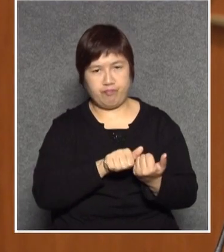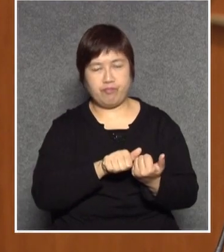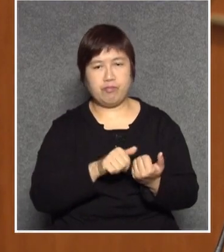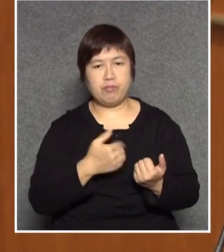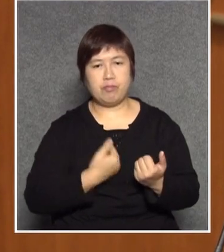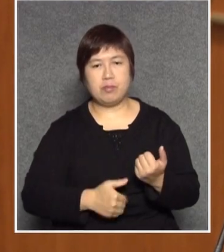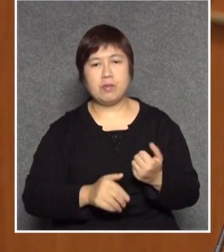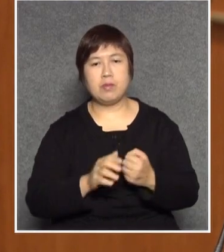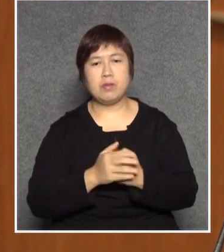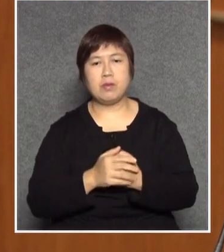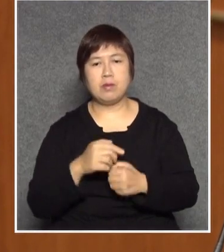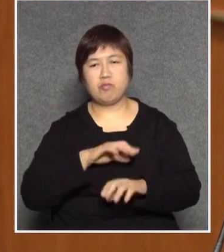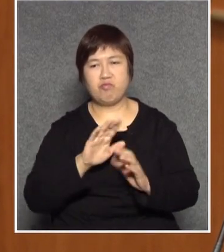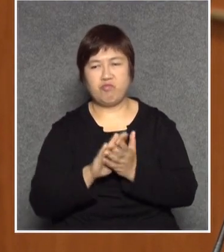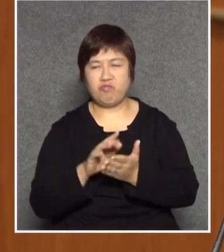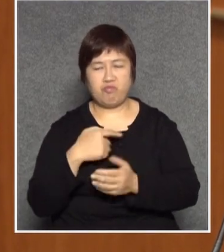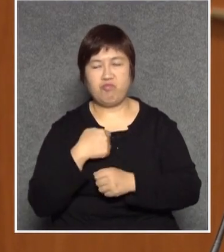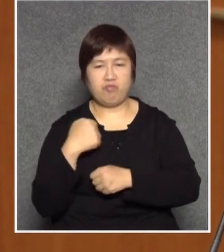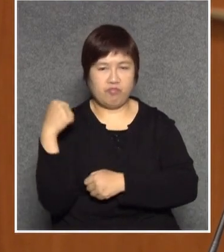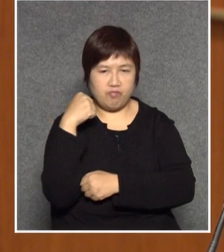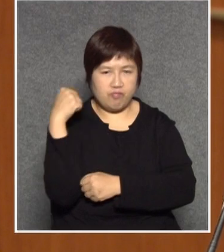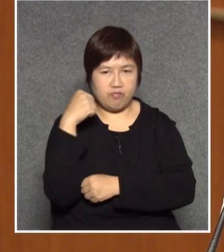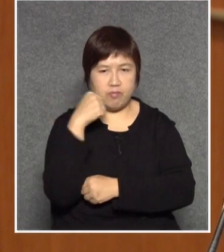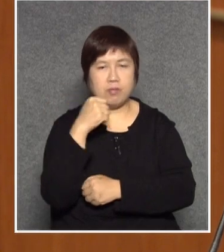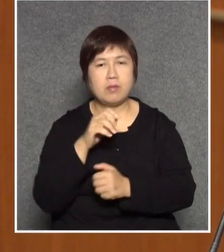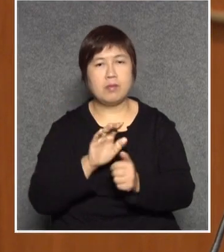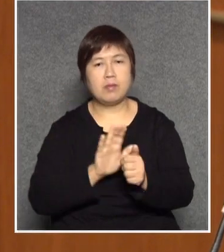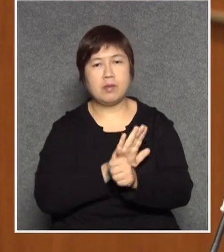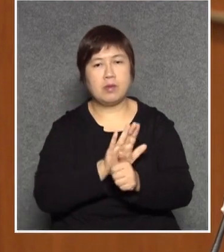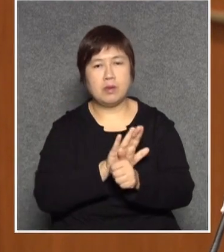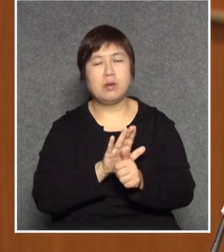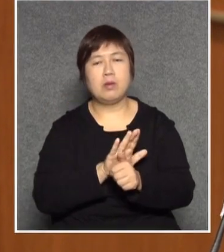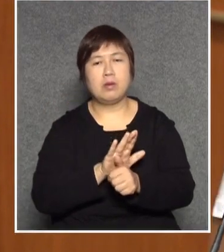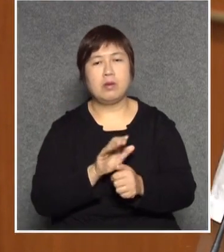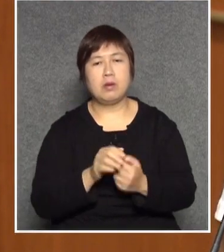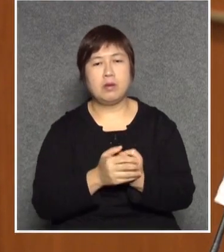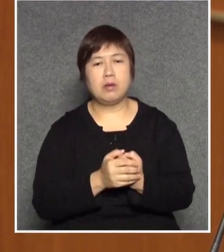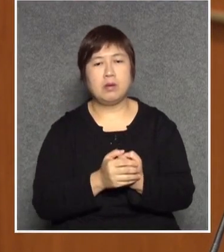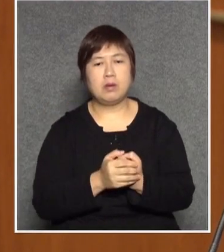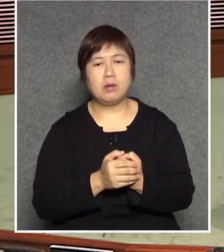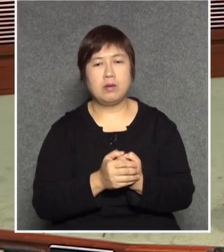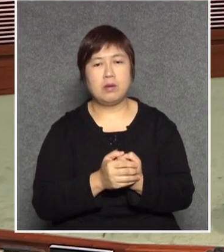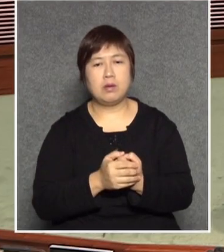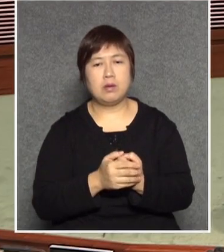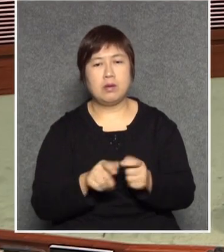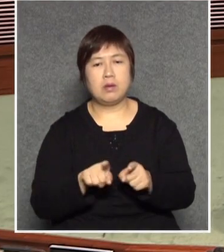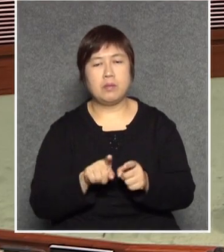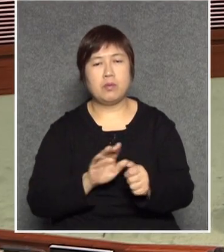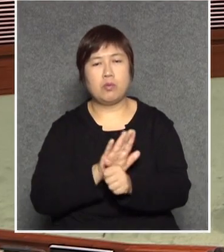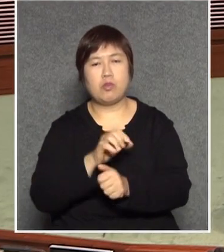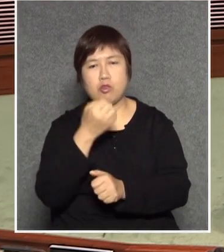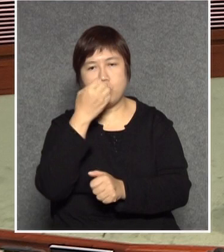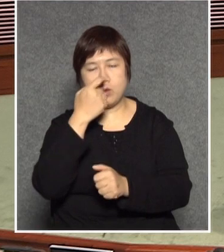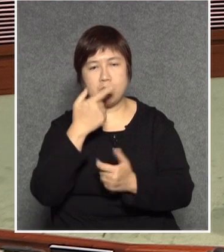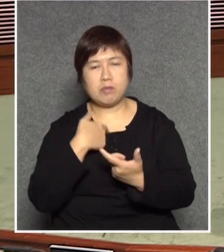我會盡我嘅所能係維護、保衞同埋係鞏維香港嘅價